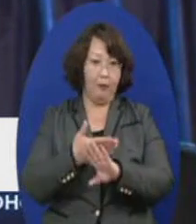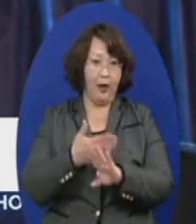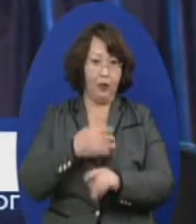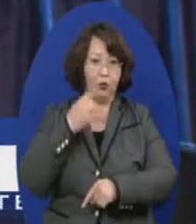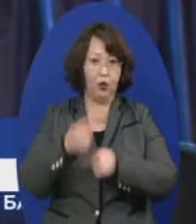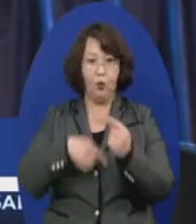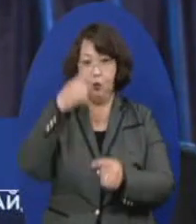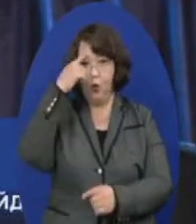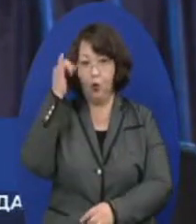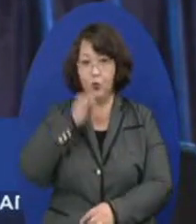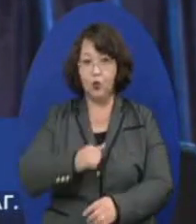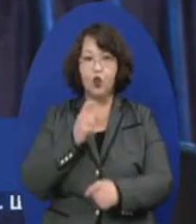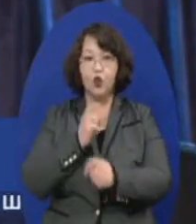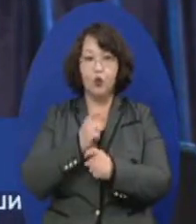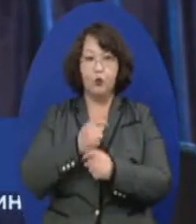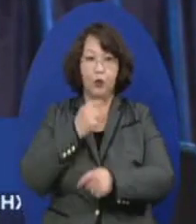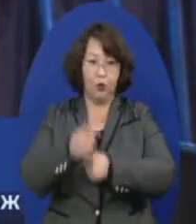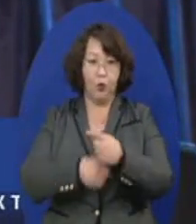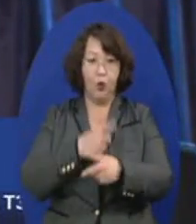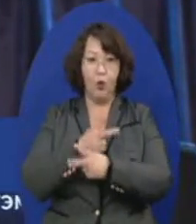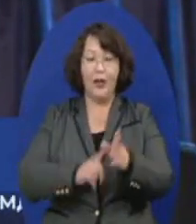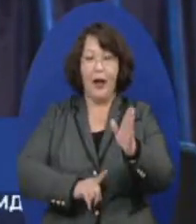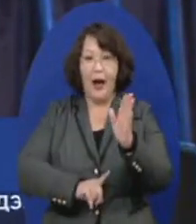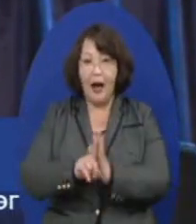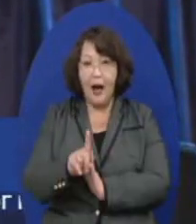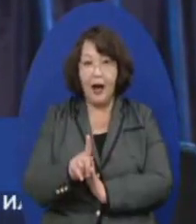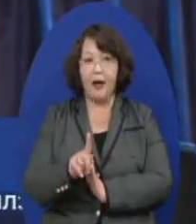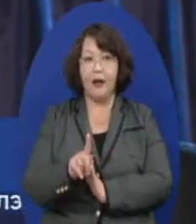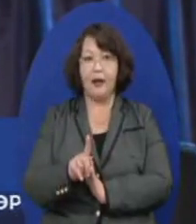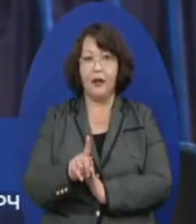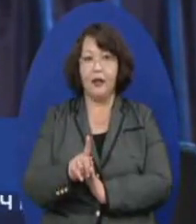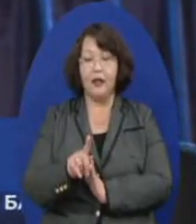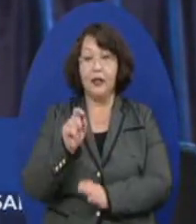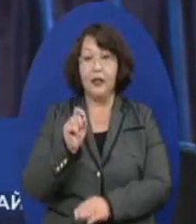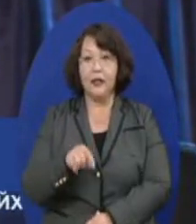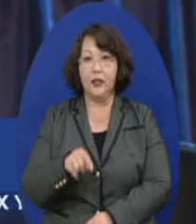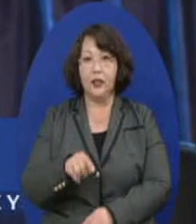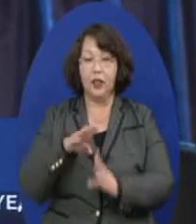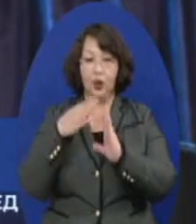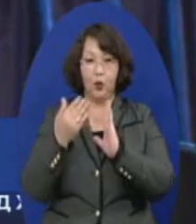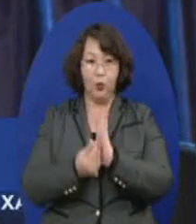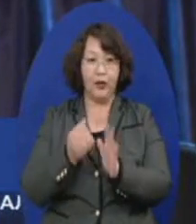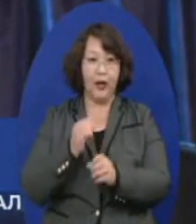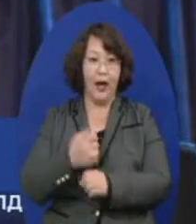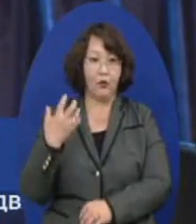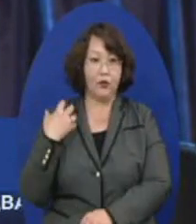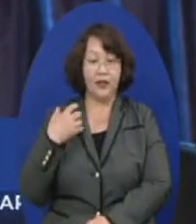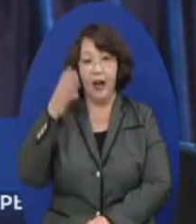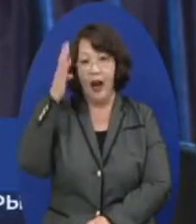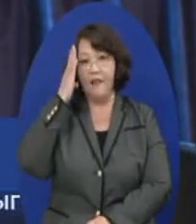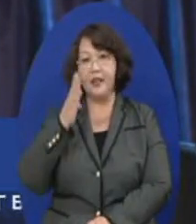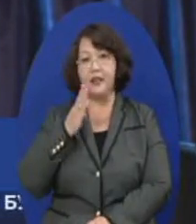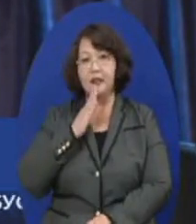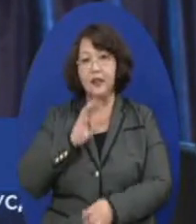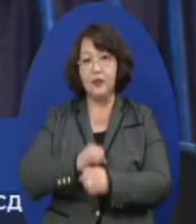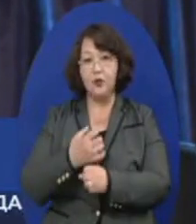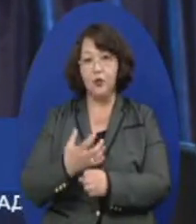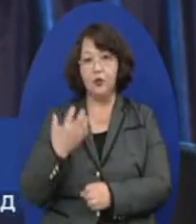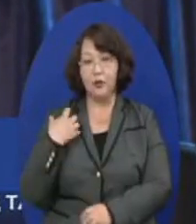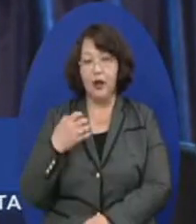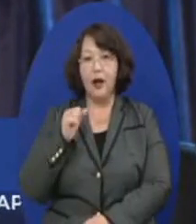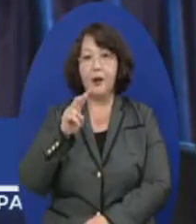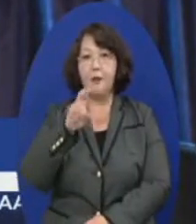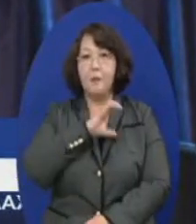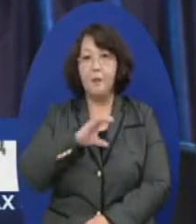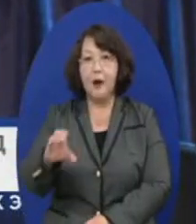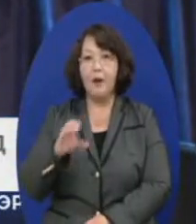талаар Монгол улсын хөдөлмөрийн тухай хуульд анх удаа одоо энэ гэр бүлийн хариуцлага, эцэг гэхийн хариуцлага, аж ахуй